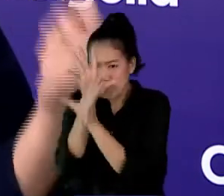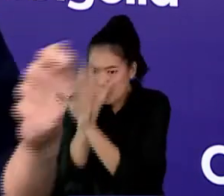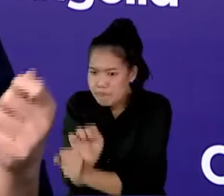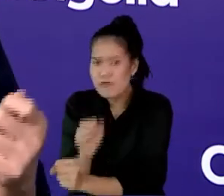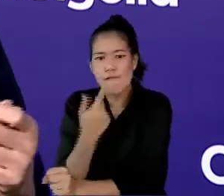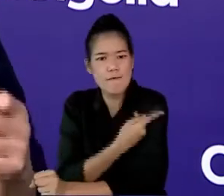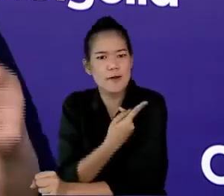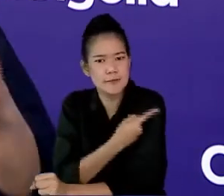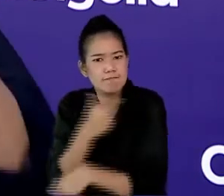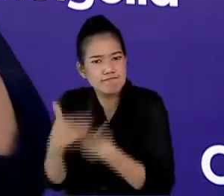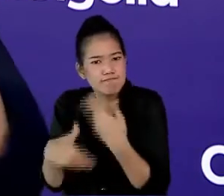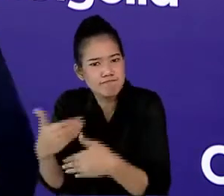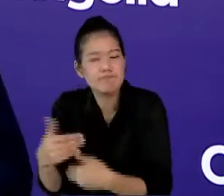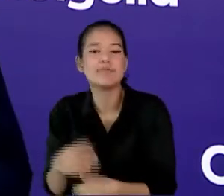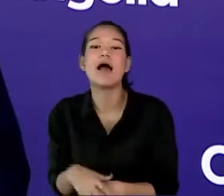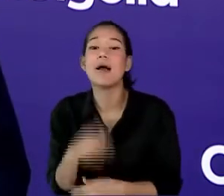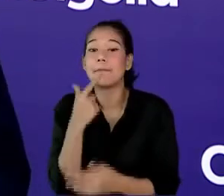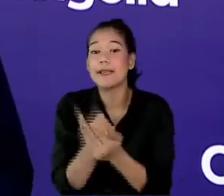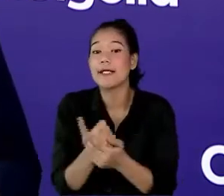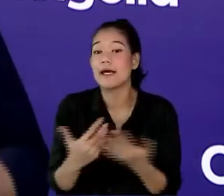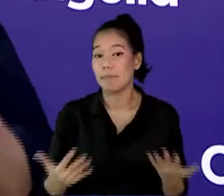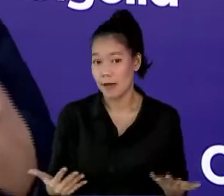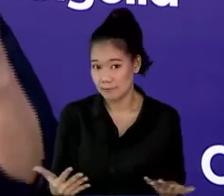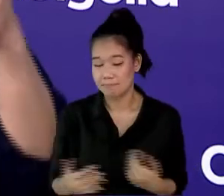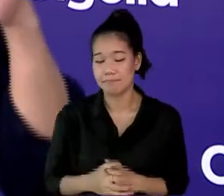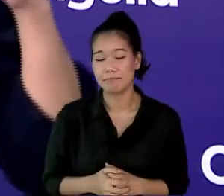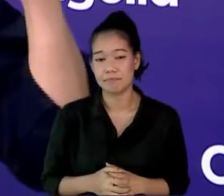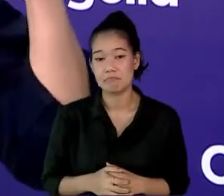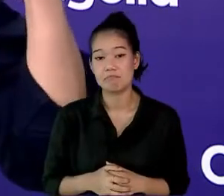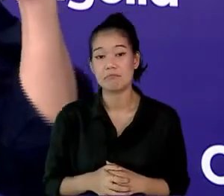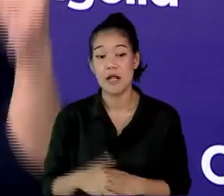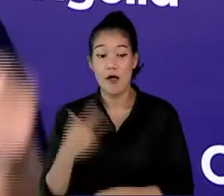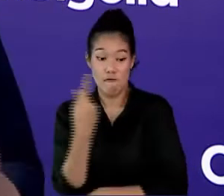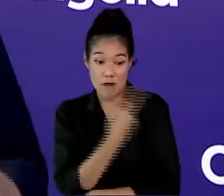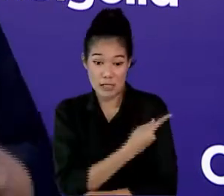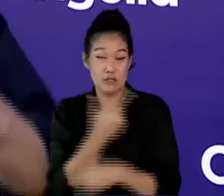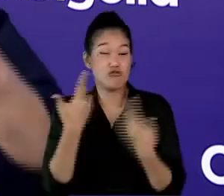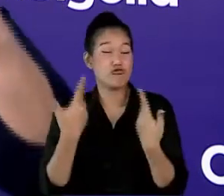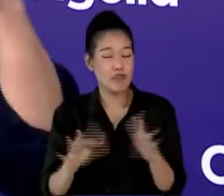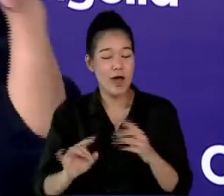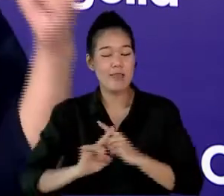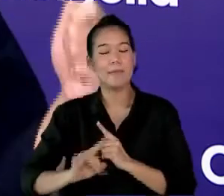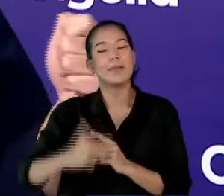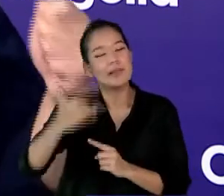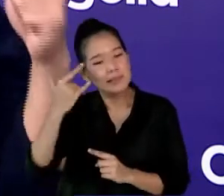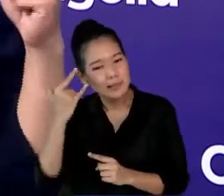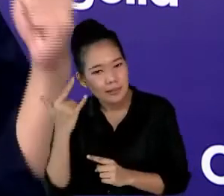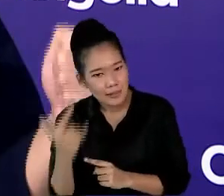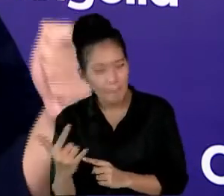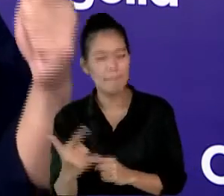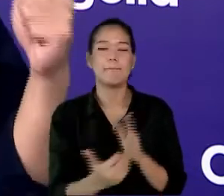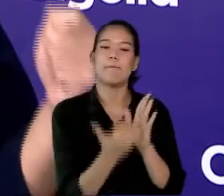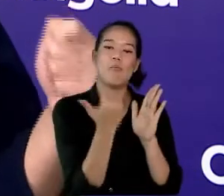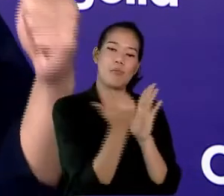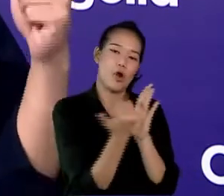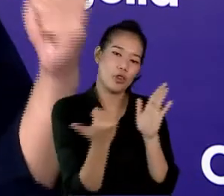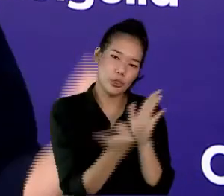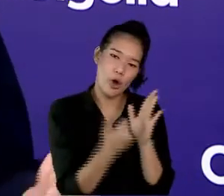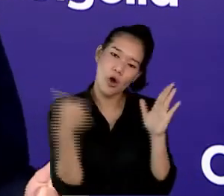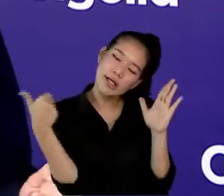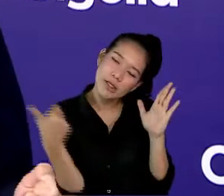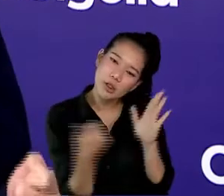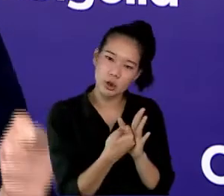dengan vaksinasi. Dan yang paling penting, walaupun sudah divaksin, tetap harus patuh